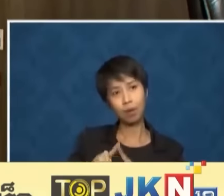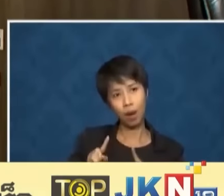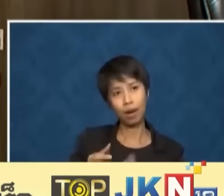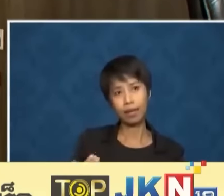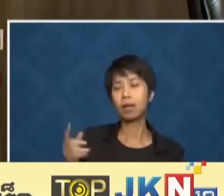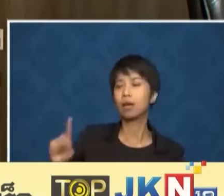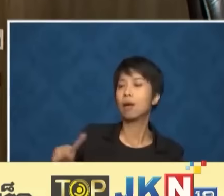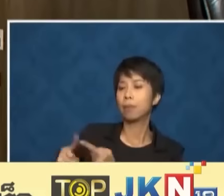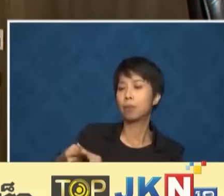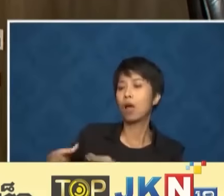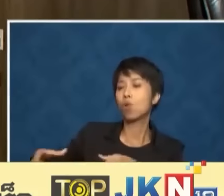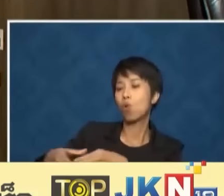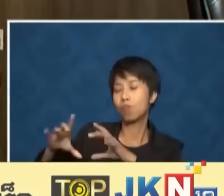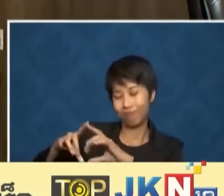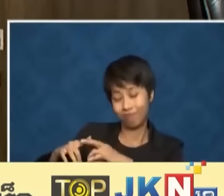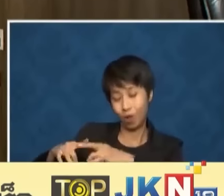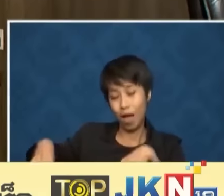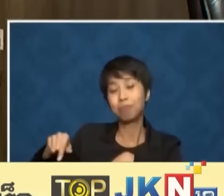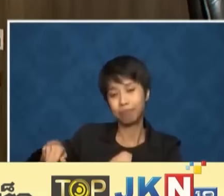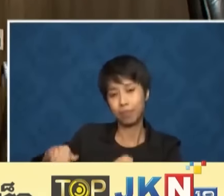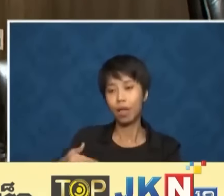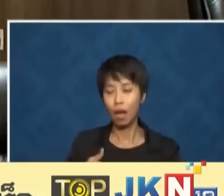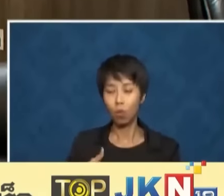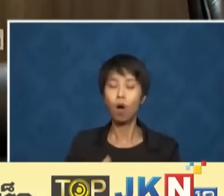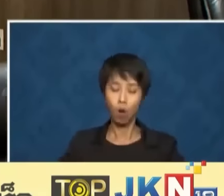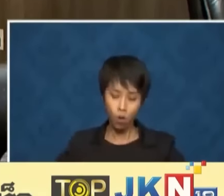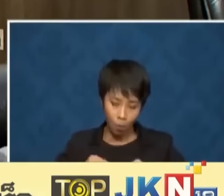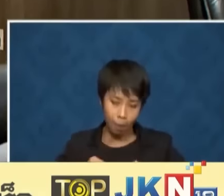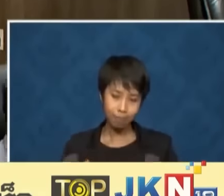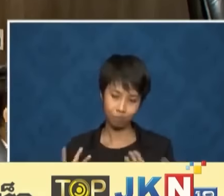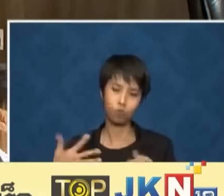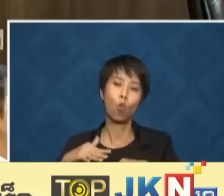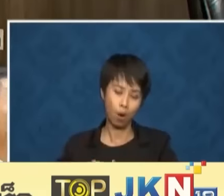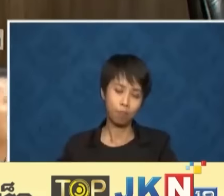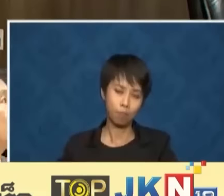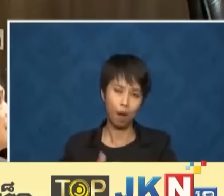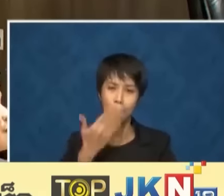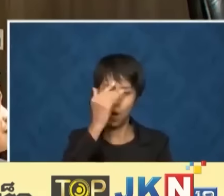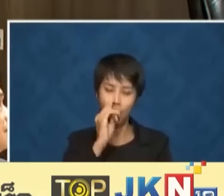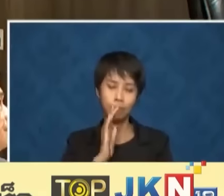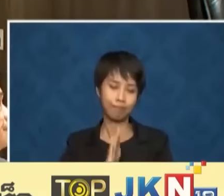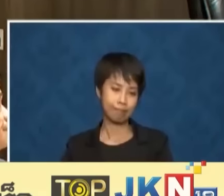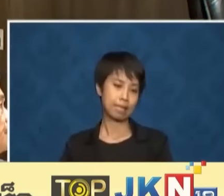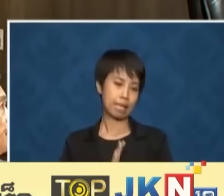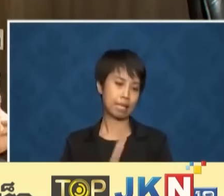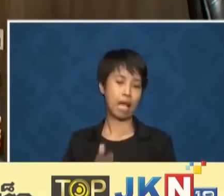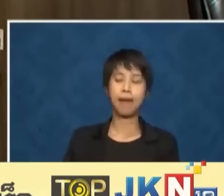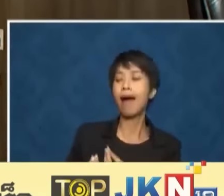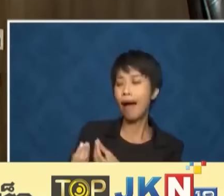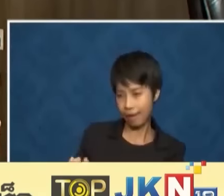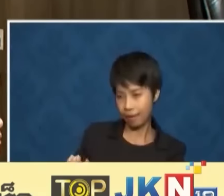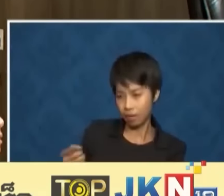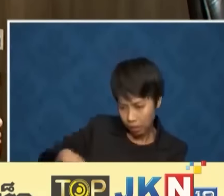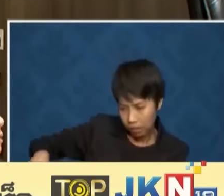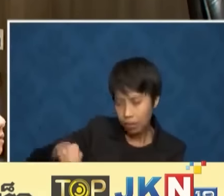ไปนะถ้าแบบนี้ไอ้ข้อตกลงมันก็ไม่ศักดิ์สิทธิ์อ่ ะ แล้วก็มีการโต้แย้งกันไปโต้แย้งกันมาฮะ